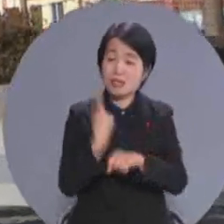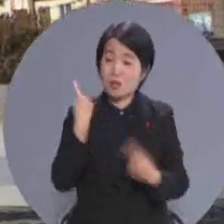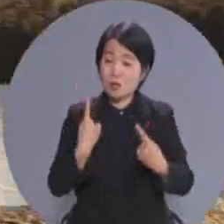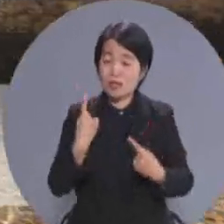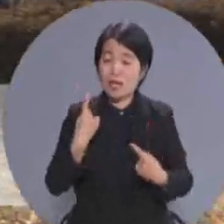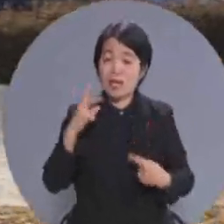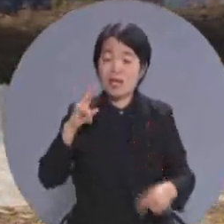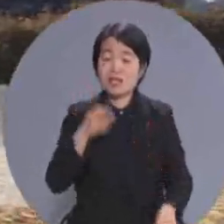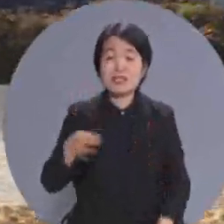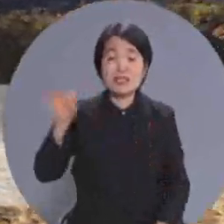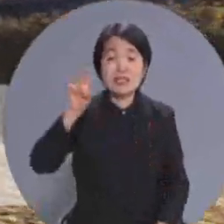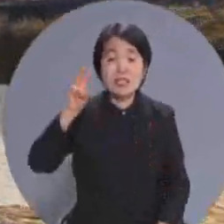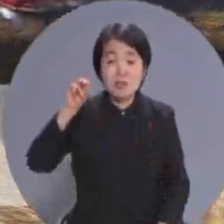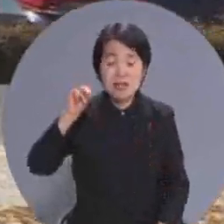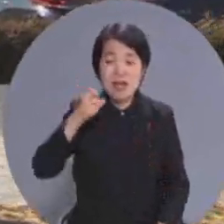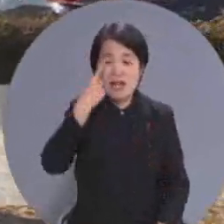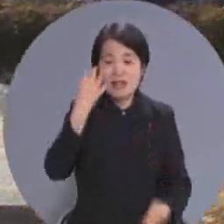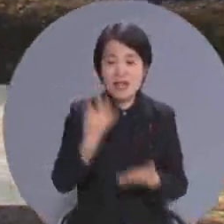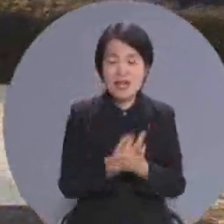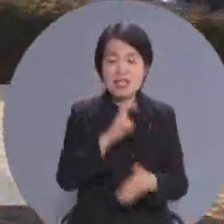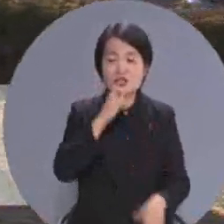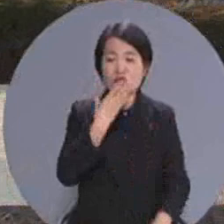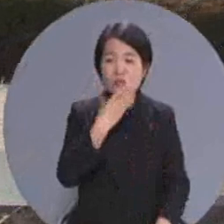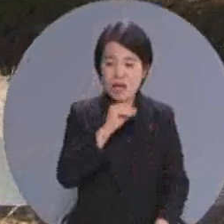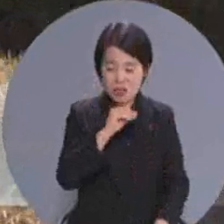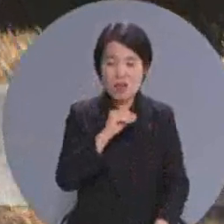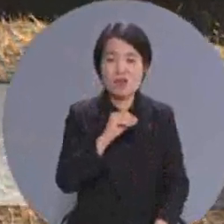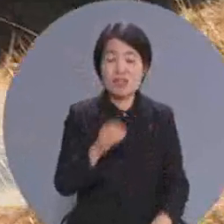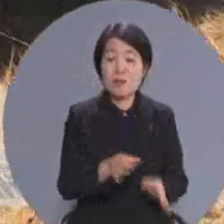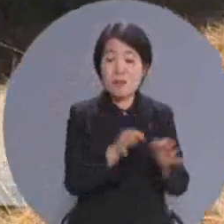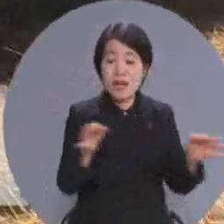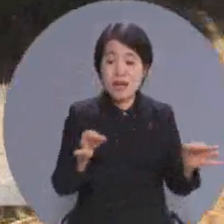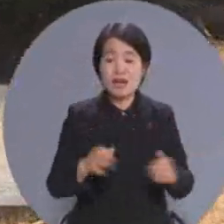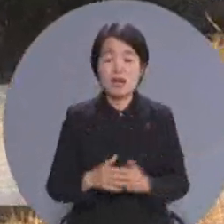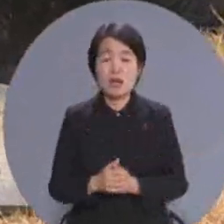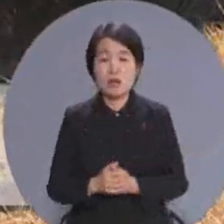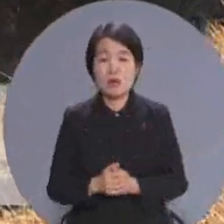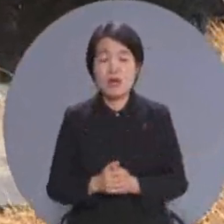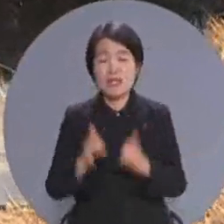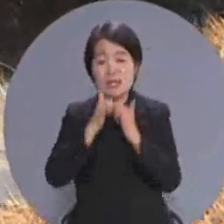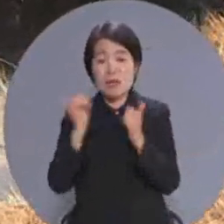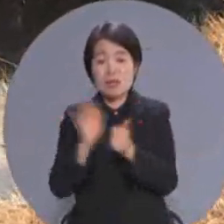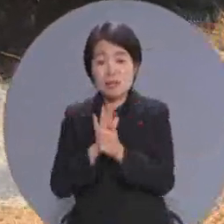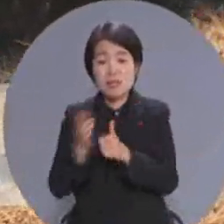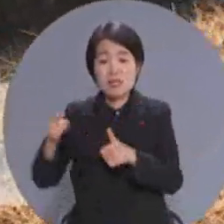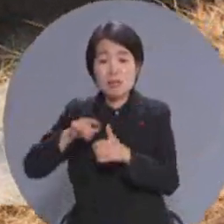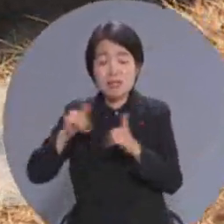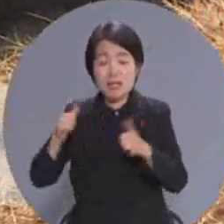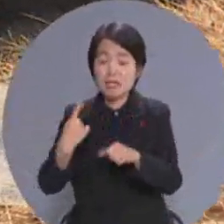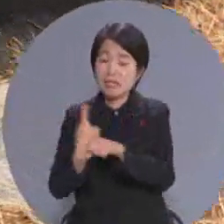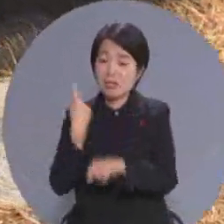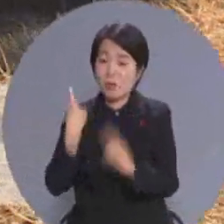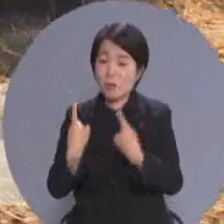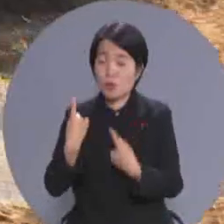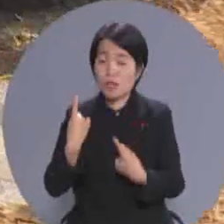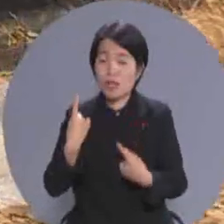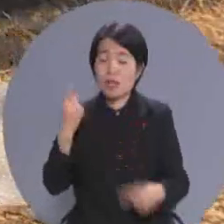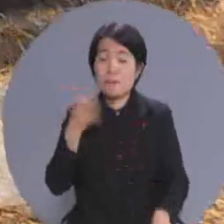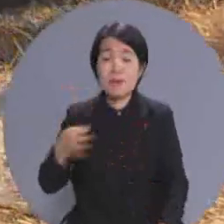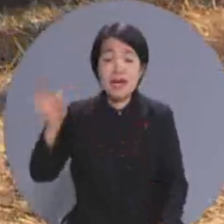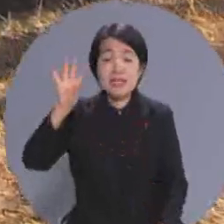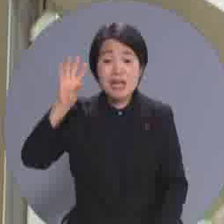2만 원 인상된 월 29만 원의 활동비가 지급되고 사회 서비스형 참여자는 지난해보다 4만 원